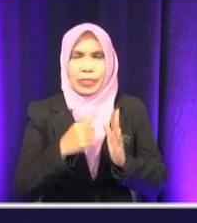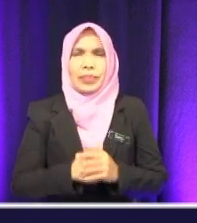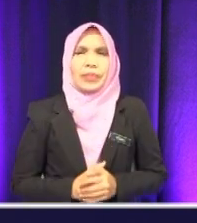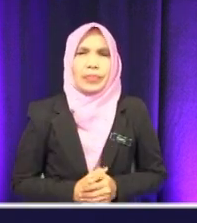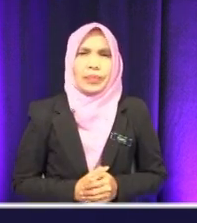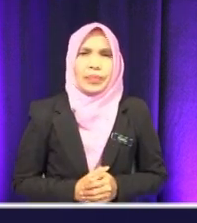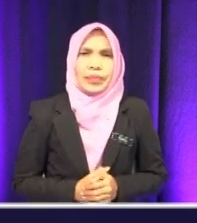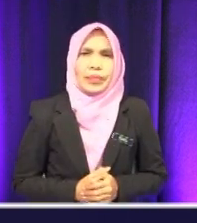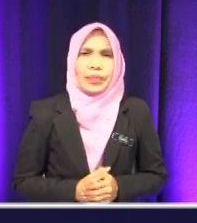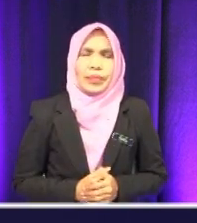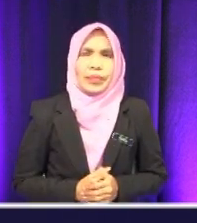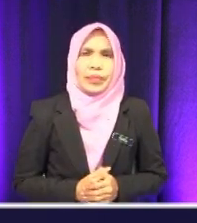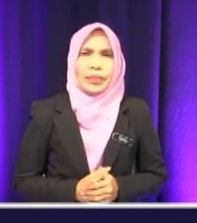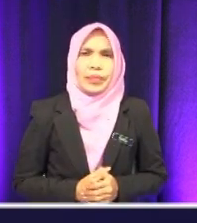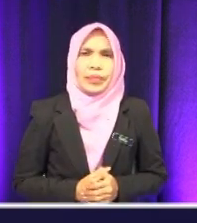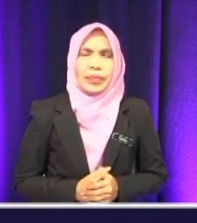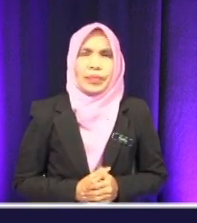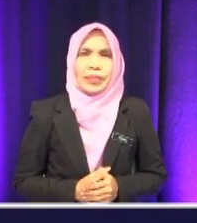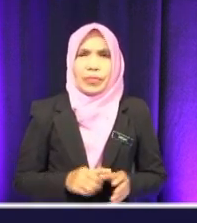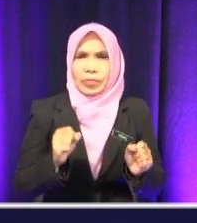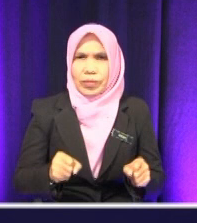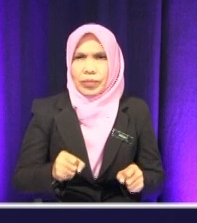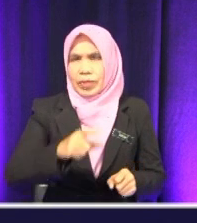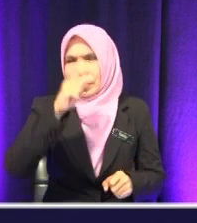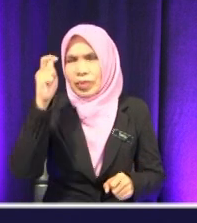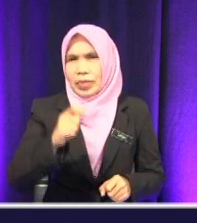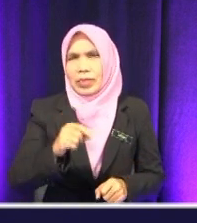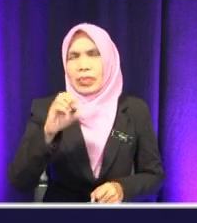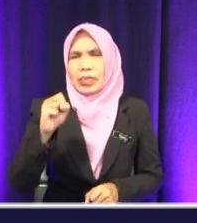ialah tentang soalan skema otonomy